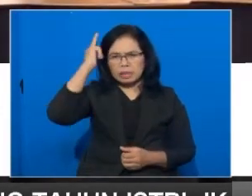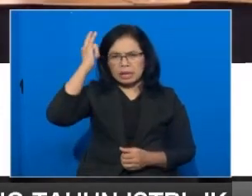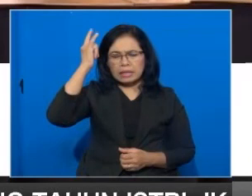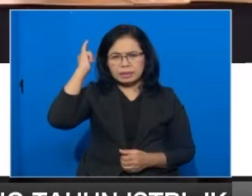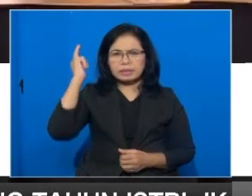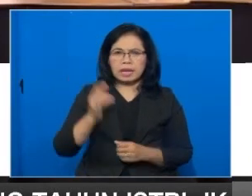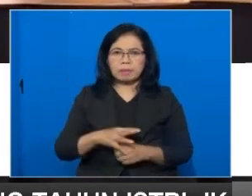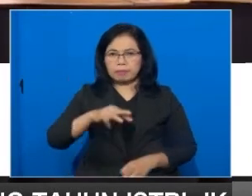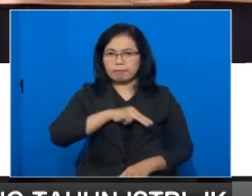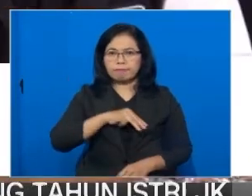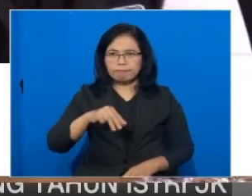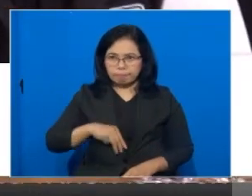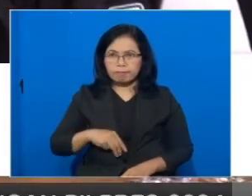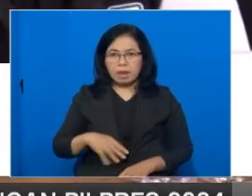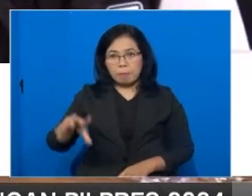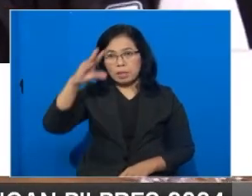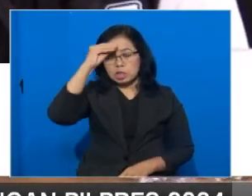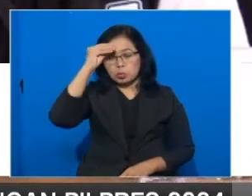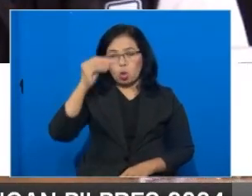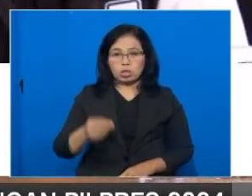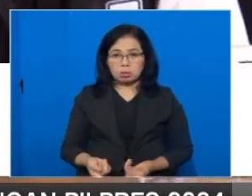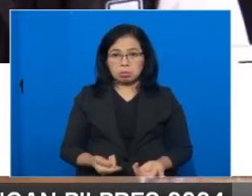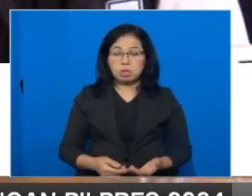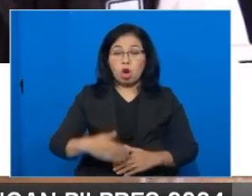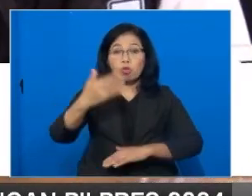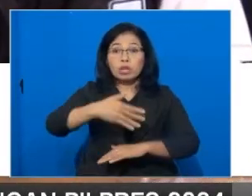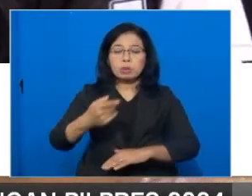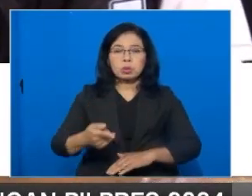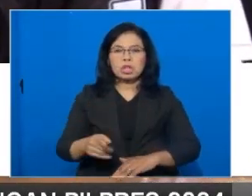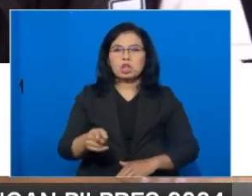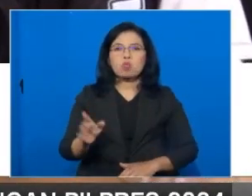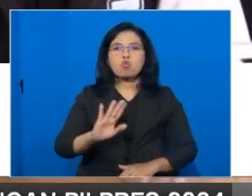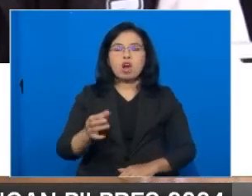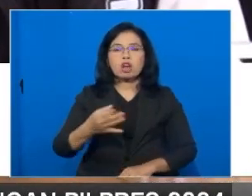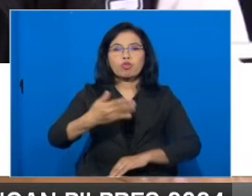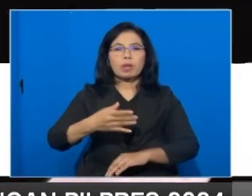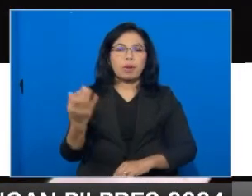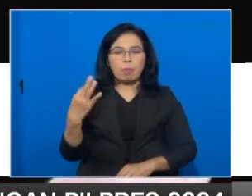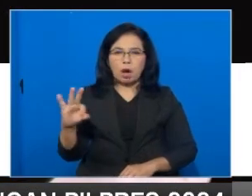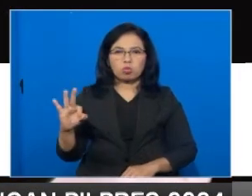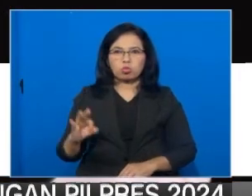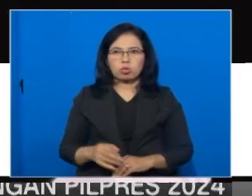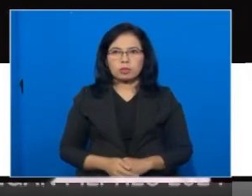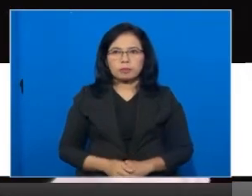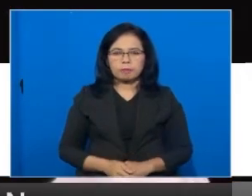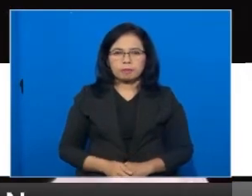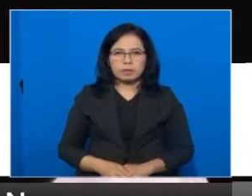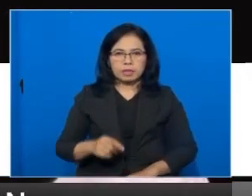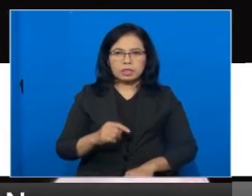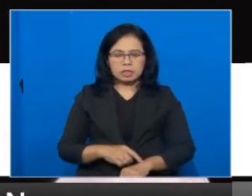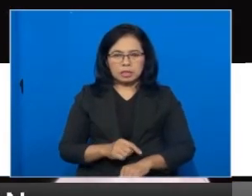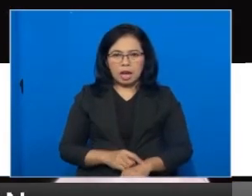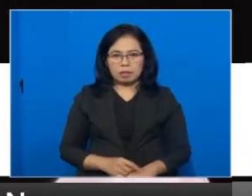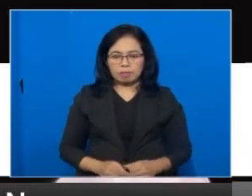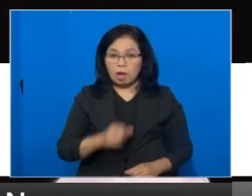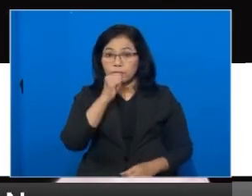diungkap dalam film dokumenter Dar F bukan sesuatu yang baru dan sesuai dengan kondisi saat ini saat konferensi pers